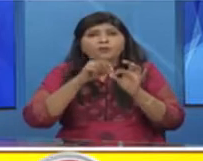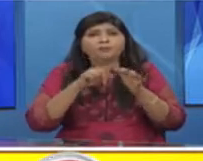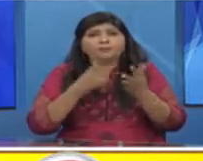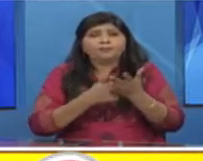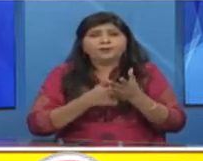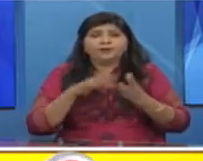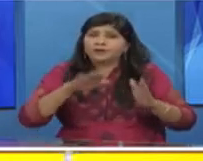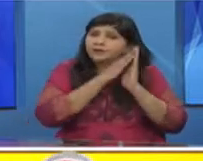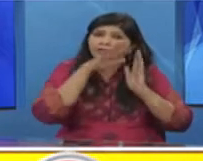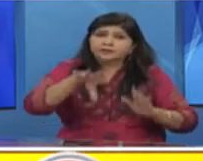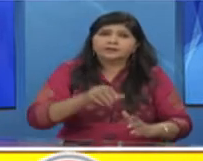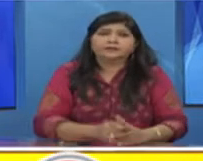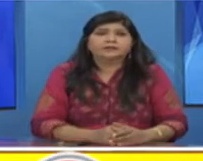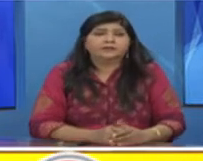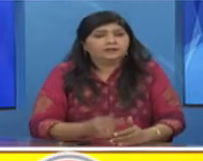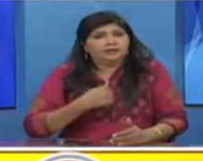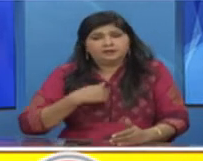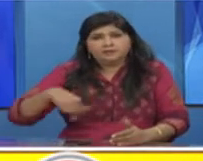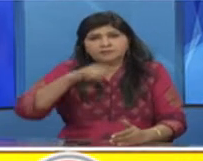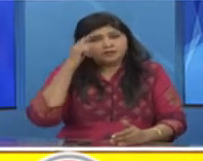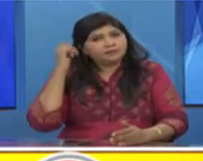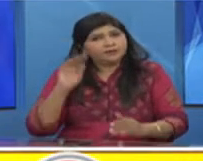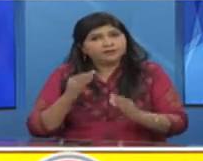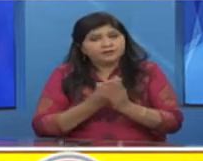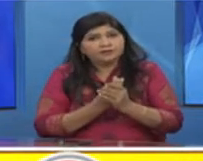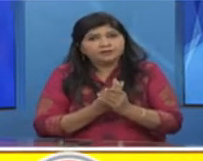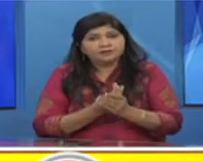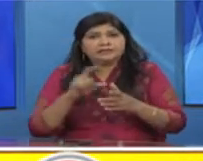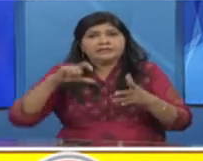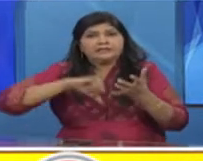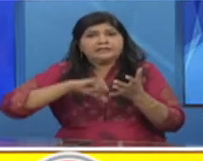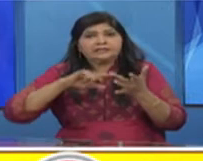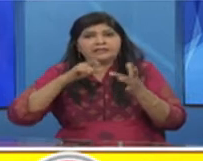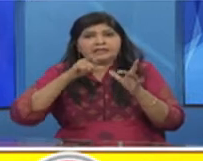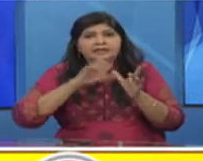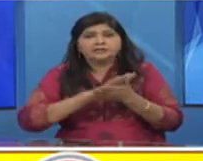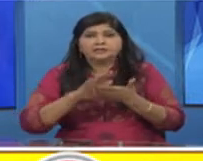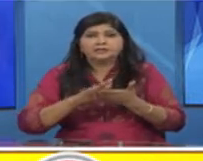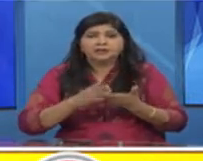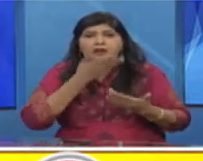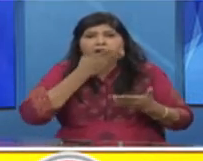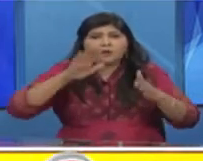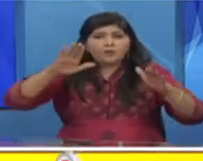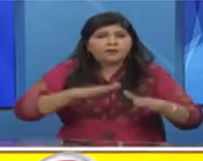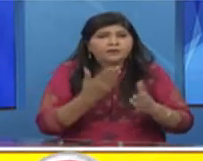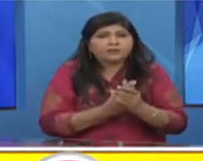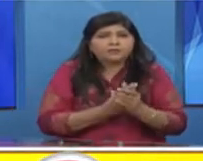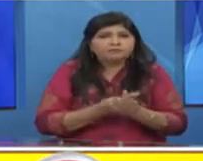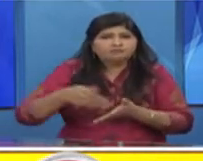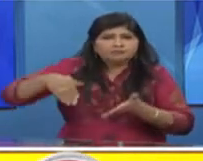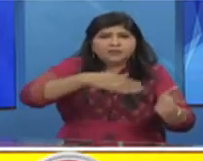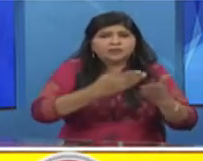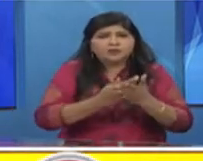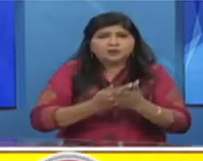दुर्लभ जानवर भी रहते हैं। हम सब जानते हैं कि यह सियाचिन एक ऐसा ग्लेशियर है जो नदियों